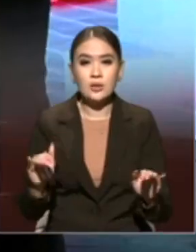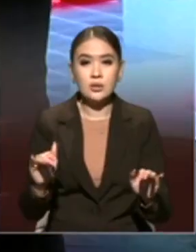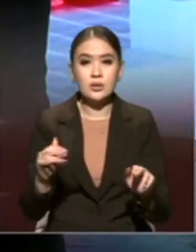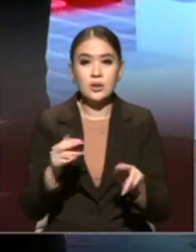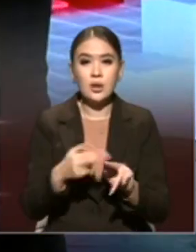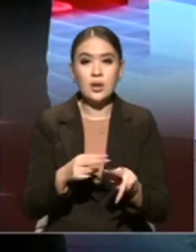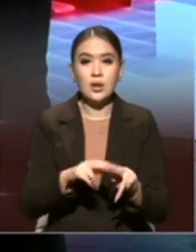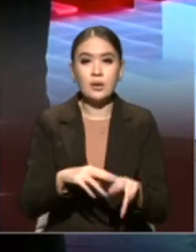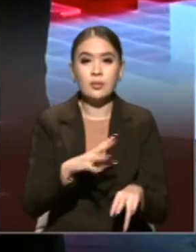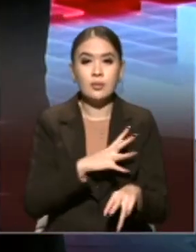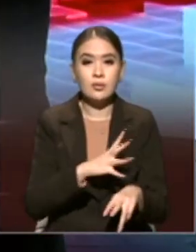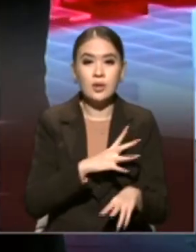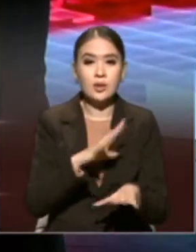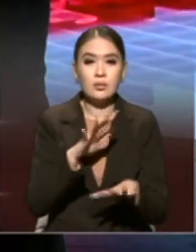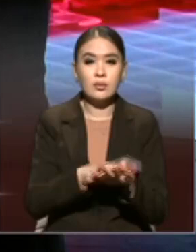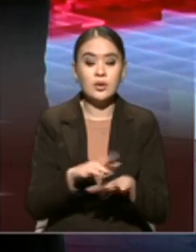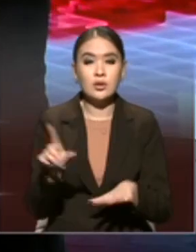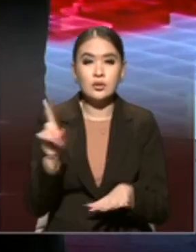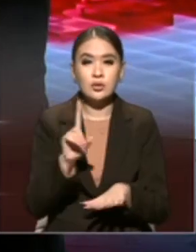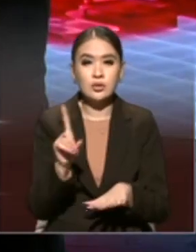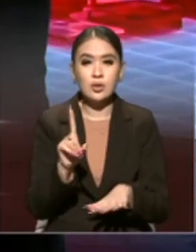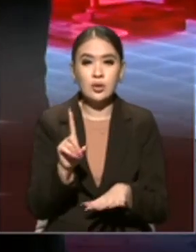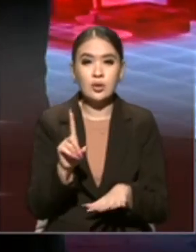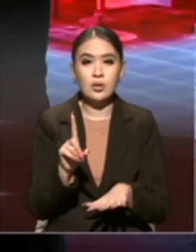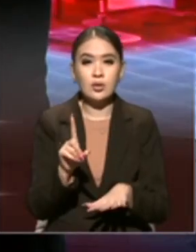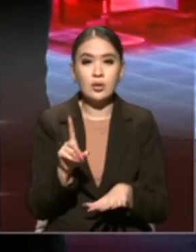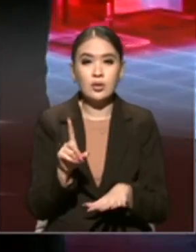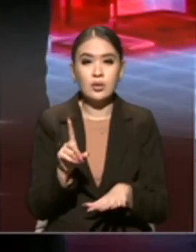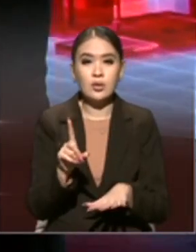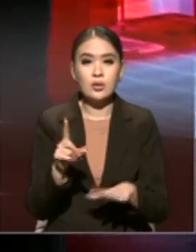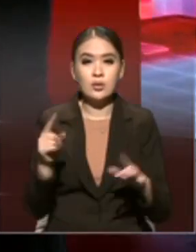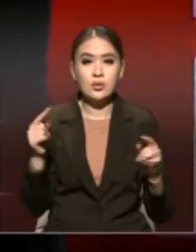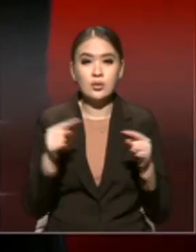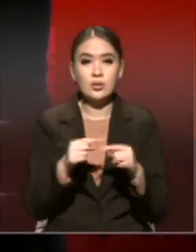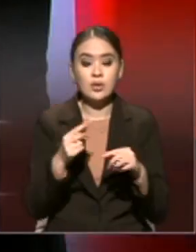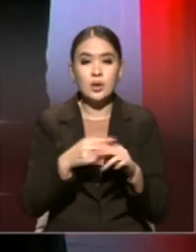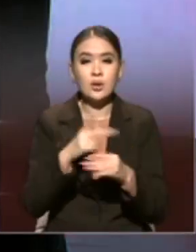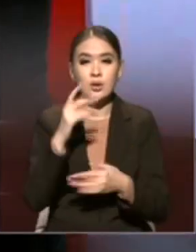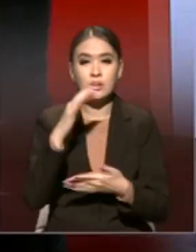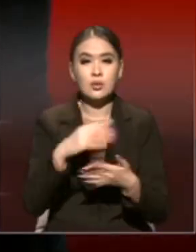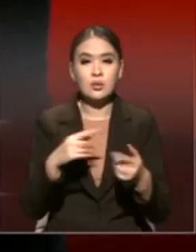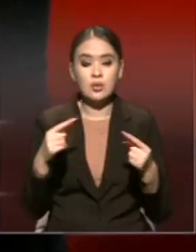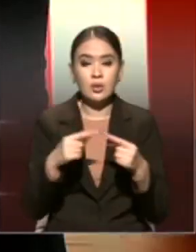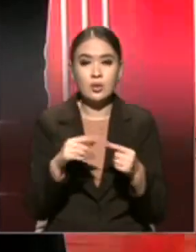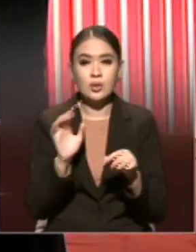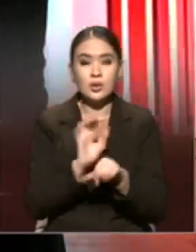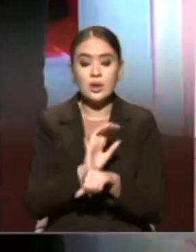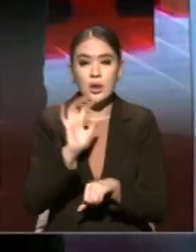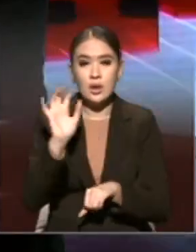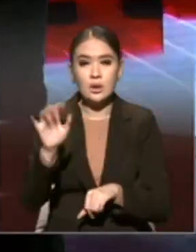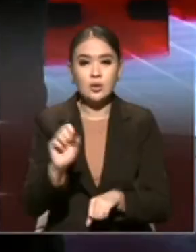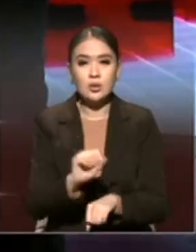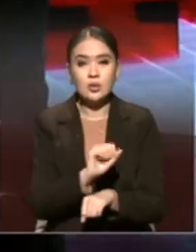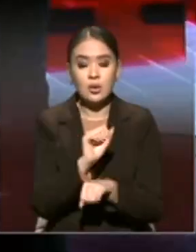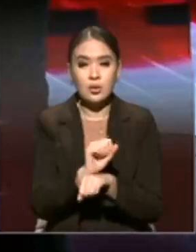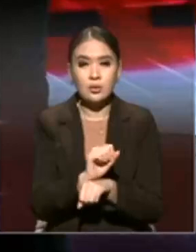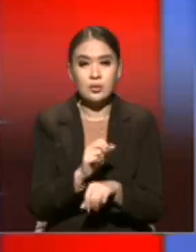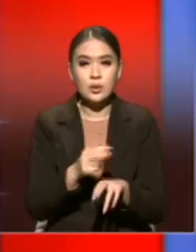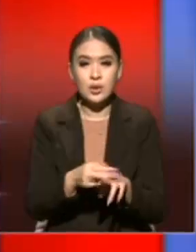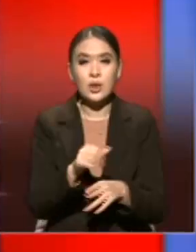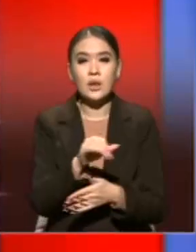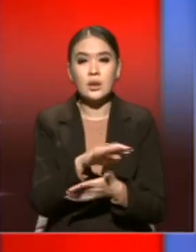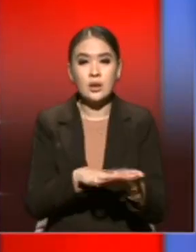кейбір банктер осы жұмыстарды жаңа нақтылап тағы тізім жіберіп тоқтатып жатырмыз. Бұл жұмыс жүріп жатыр.